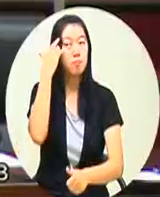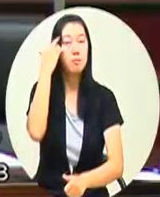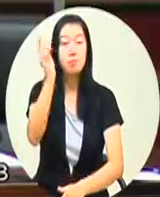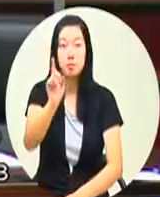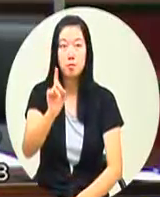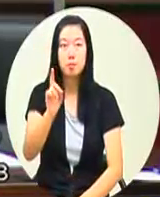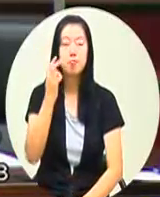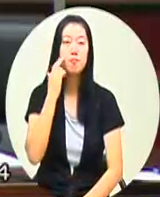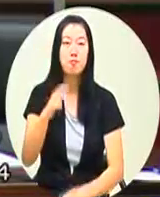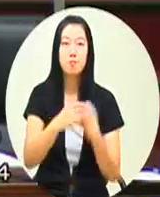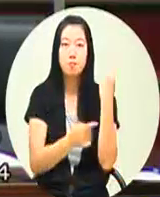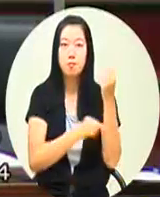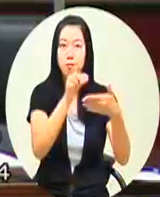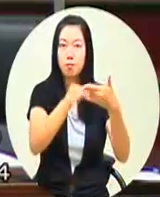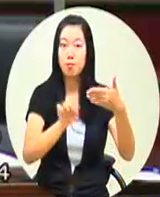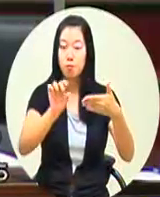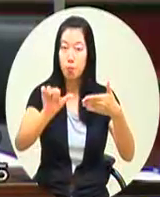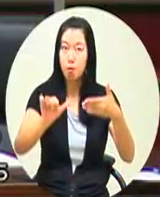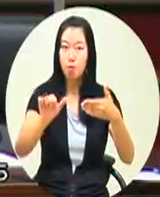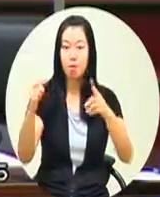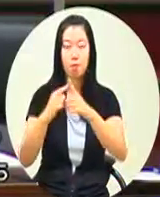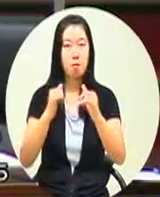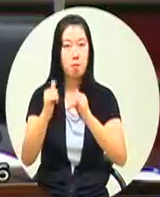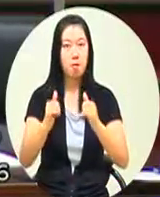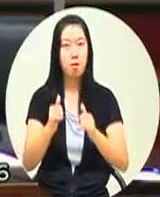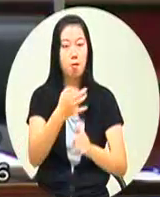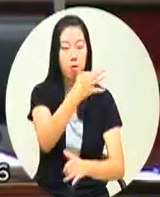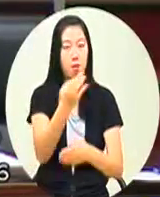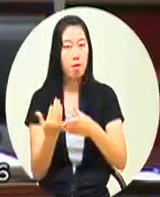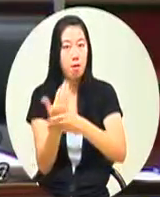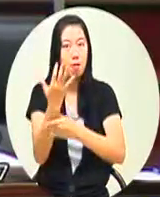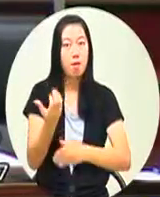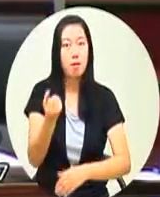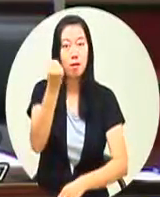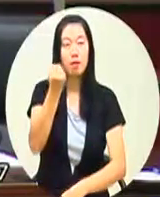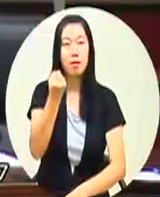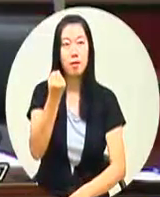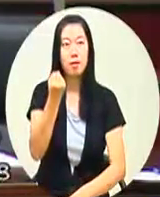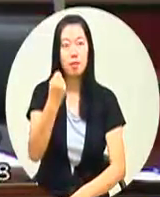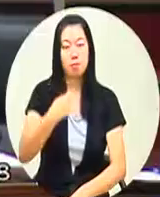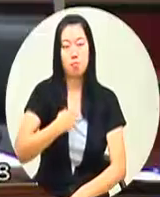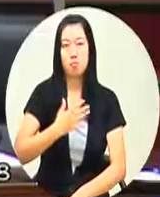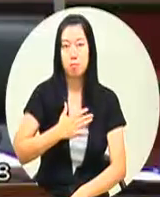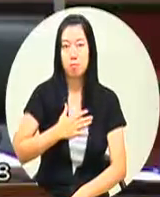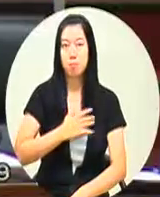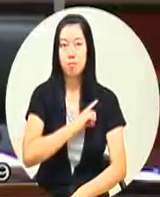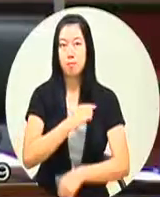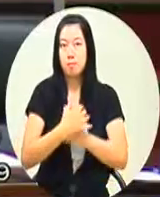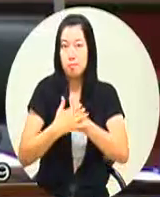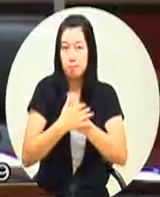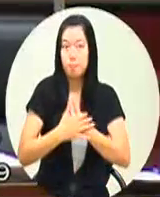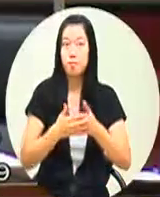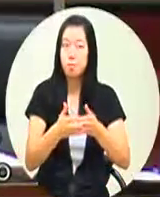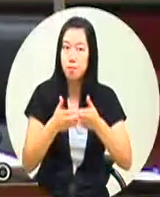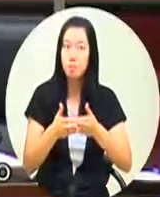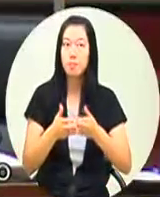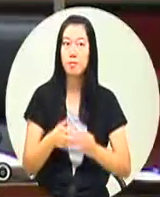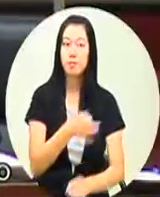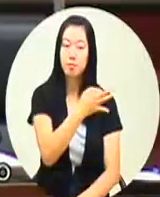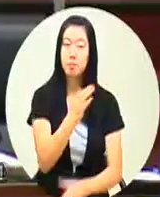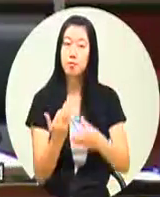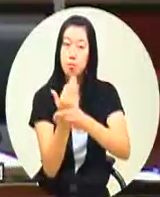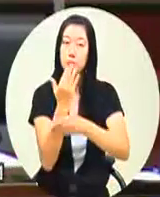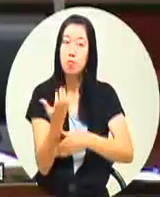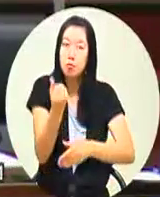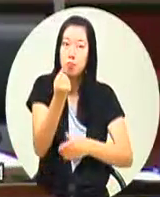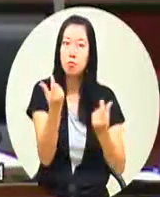法第15条，人民的财产权应予保障，财产权也包括比如说居